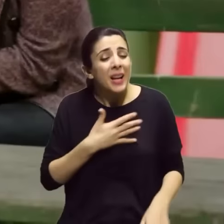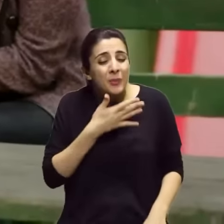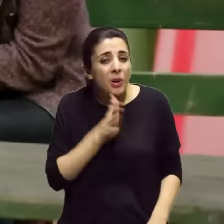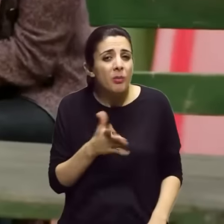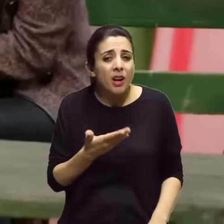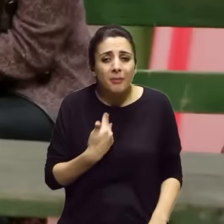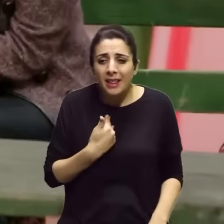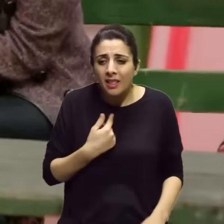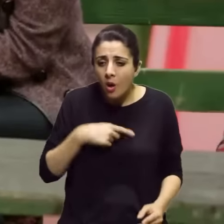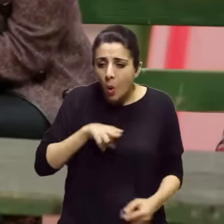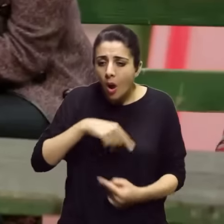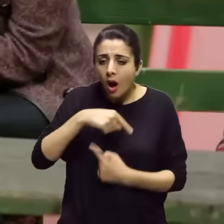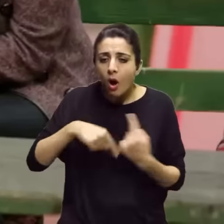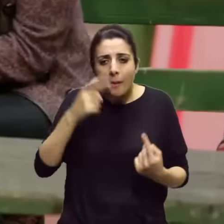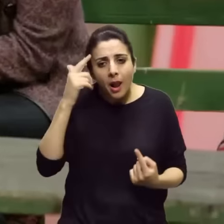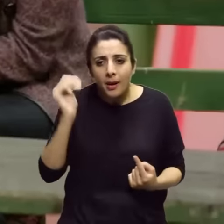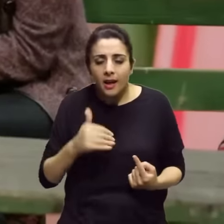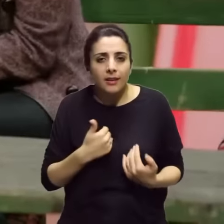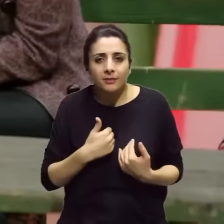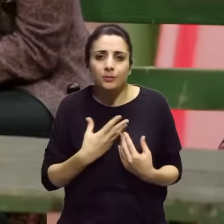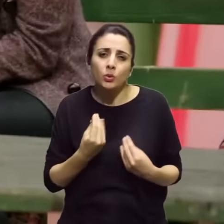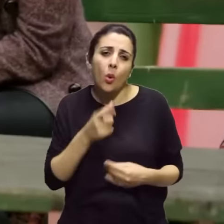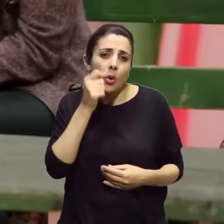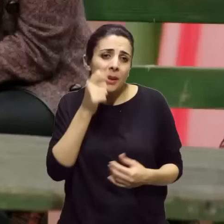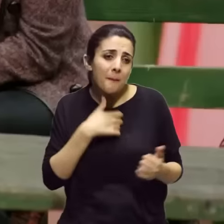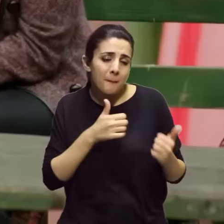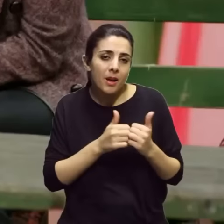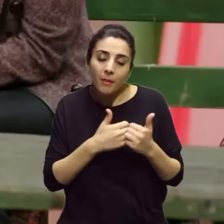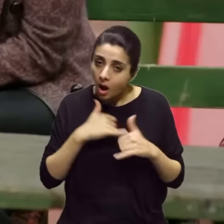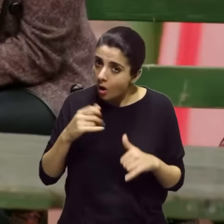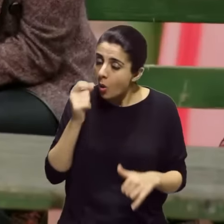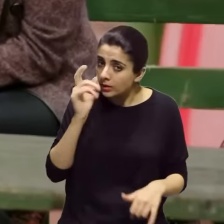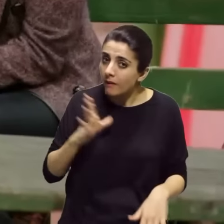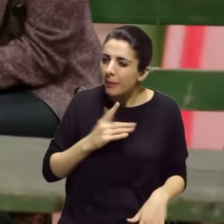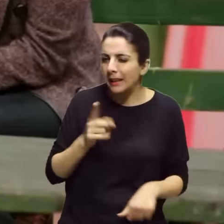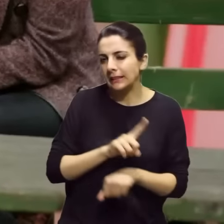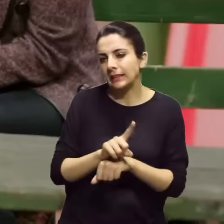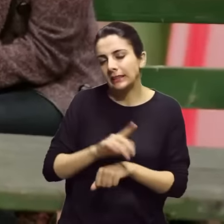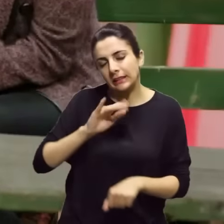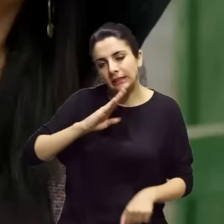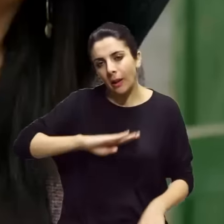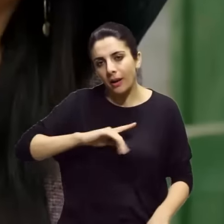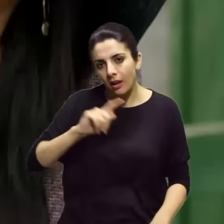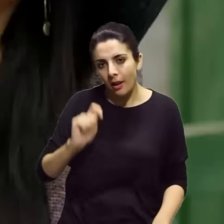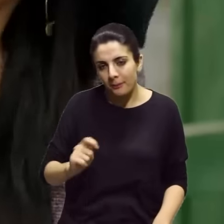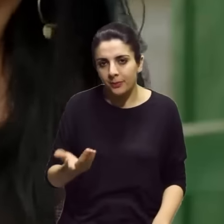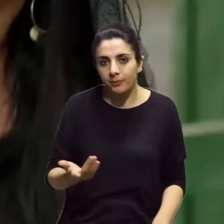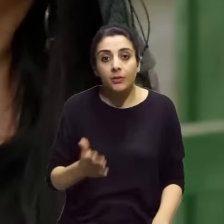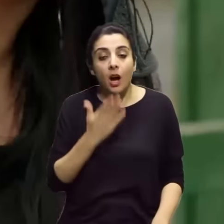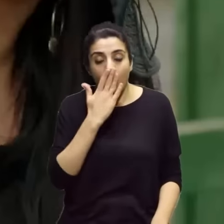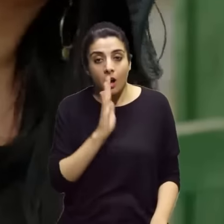böyle çaresizlikten böyle bir şey aklıma geldi işte. Yok, çok yok. Özledim seninle olmayı. Ben de özledim ama biraz daha sabredelim madem öyle. Parkta el